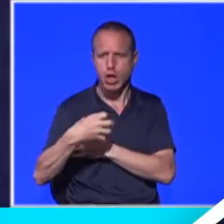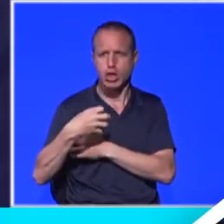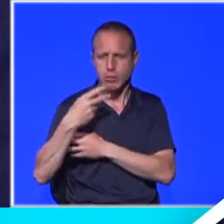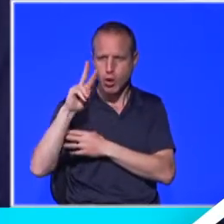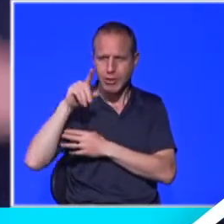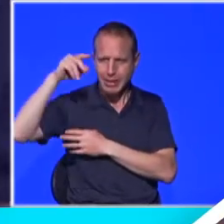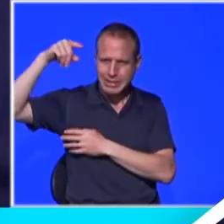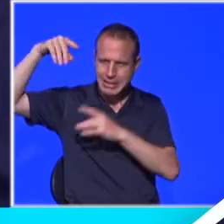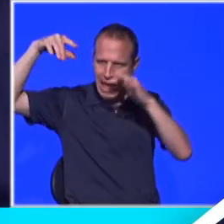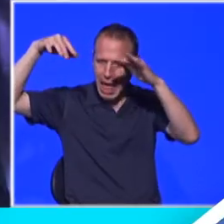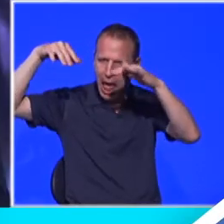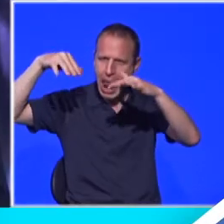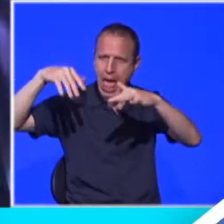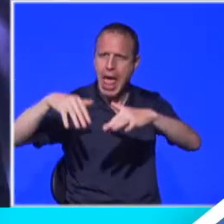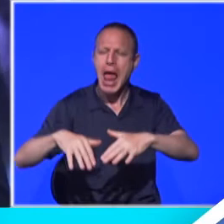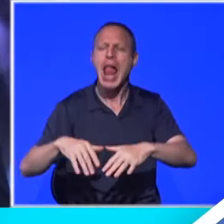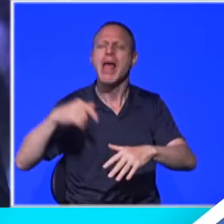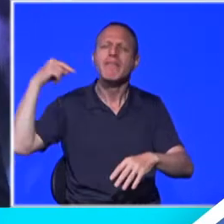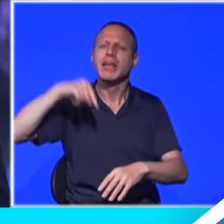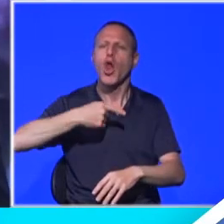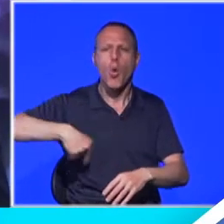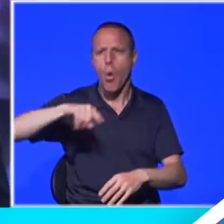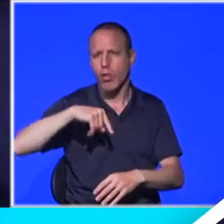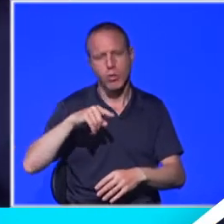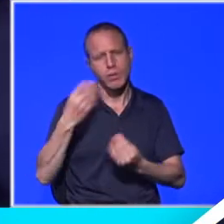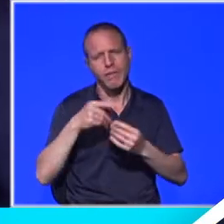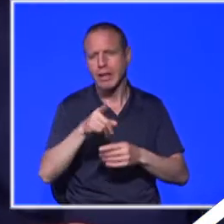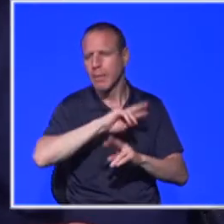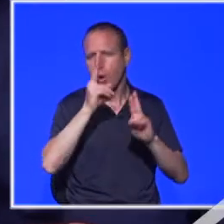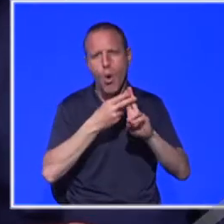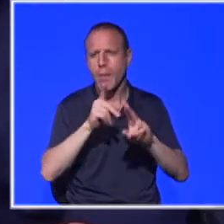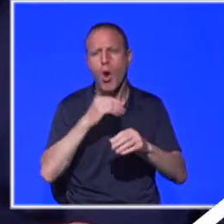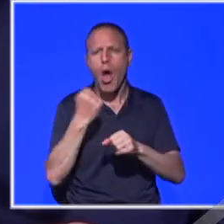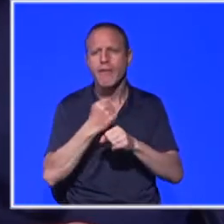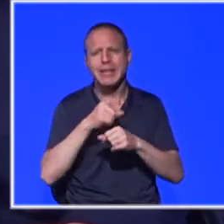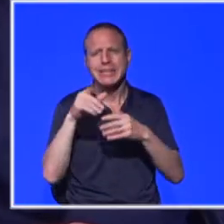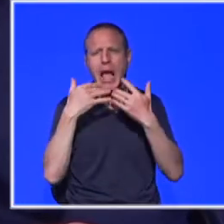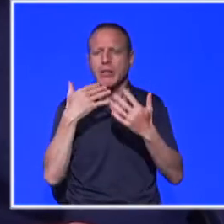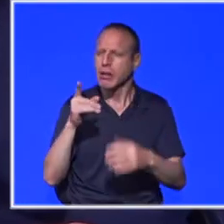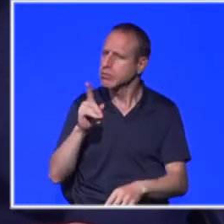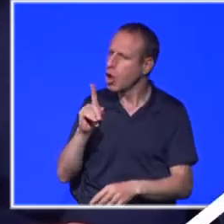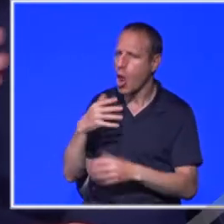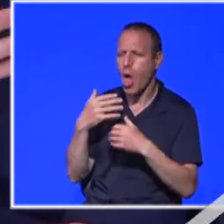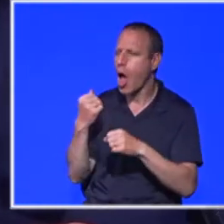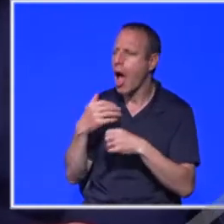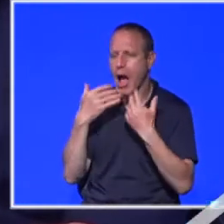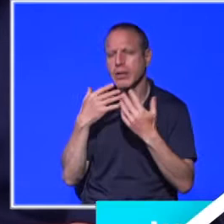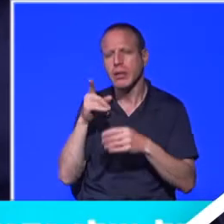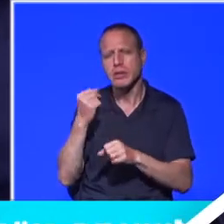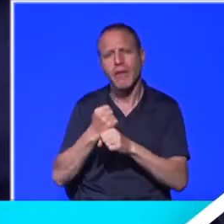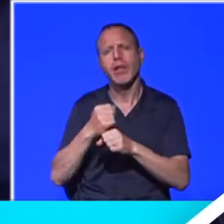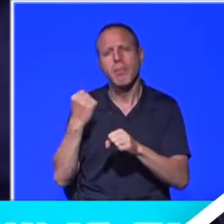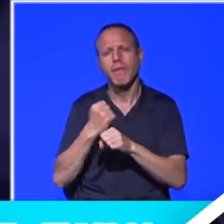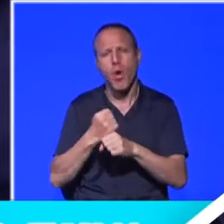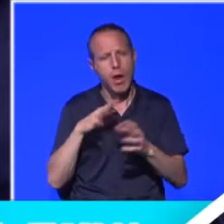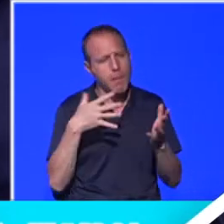זה יחלחל לשכבות החלשות. זה בסוף יחלחל ויגיע לכולנו, הדבר הזה מעולם לא עבד, זאת אגדה. זה לא אגדה. זאת אגדה. זה עבד בפועל. מחקרים מכאן